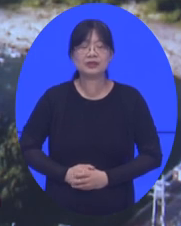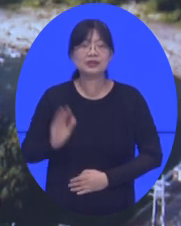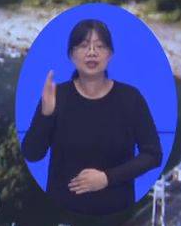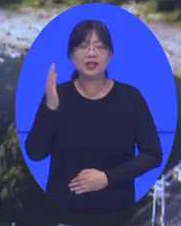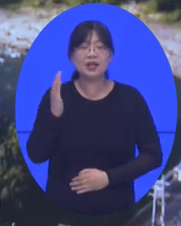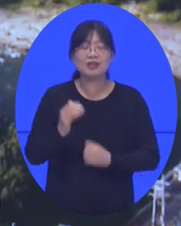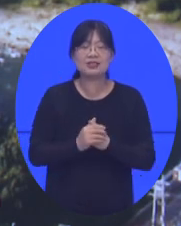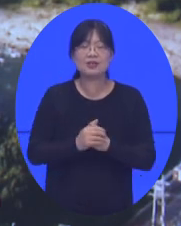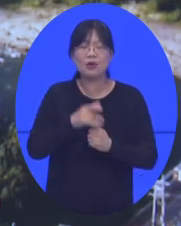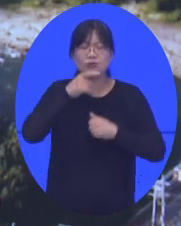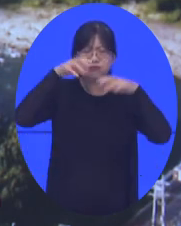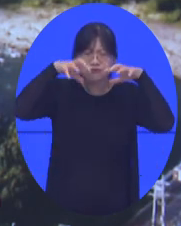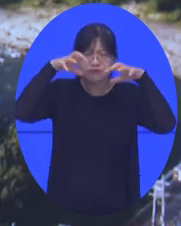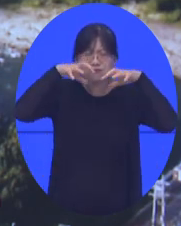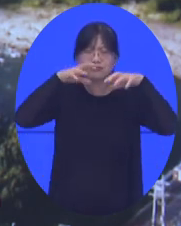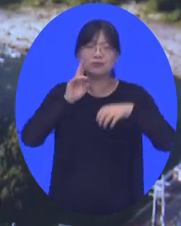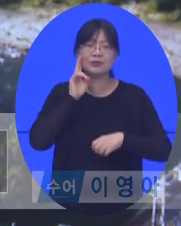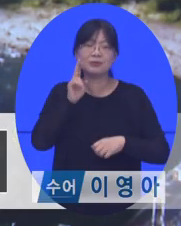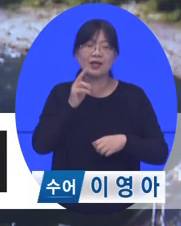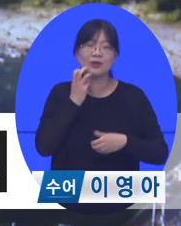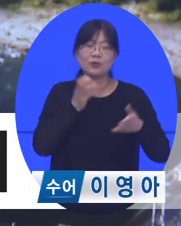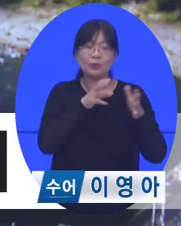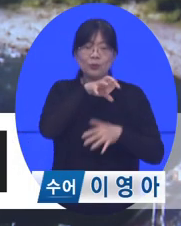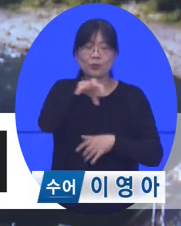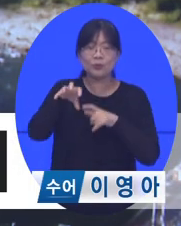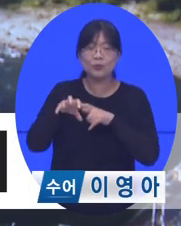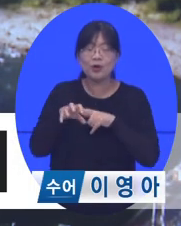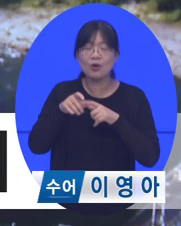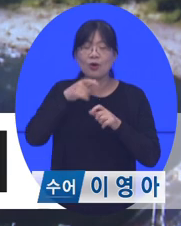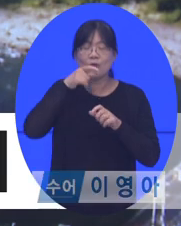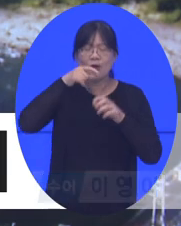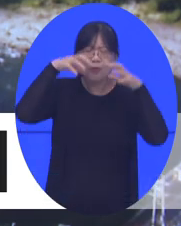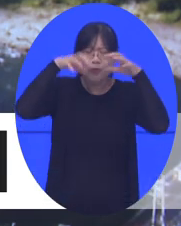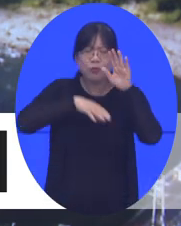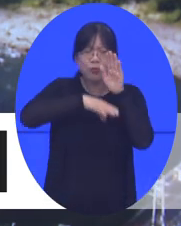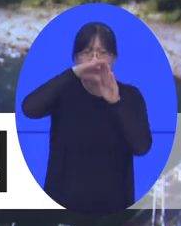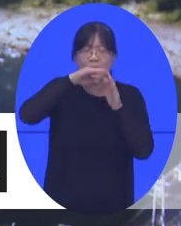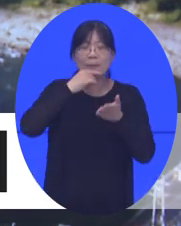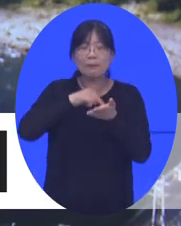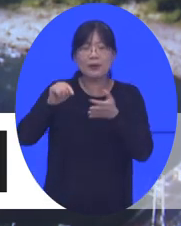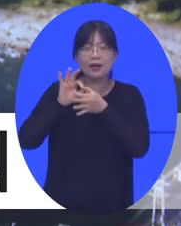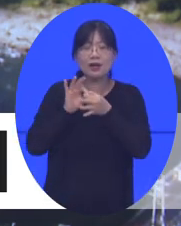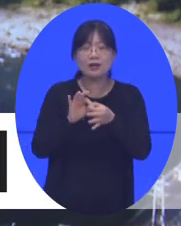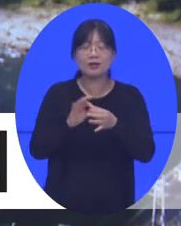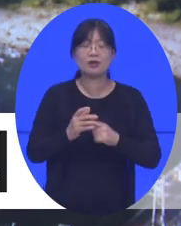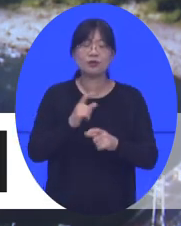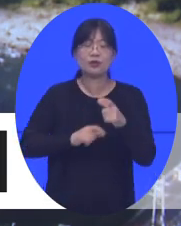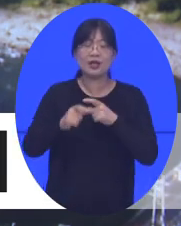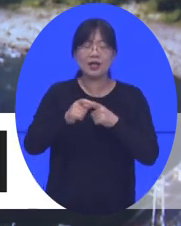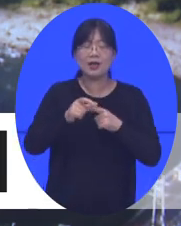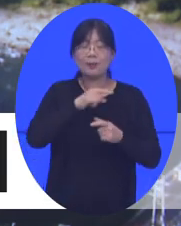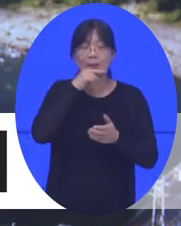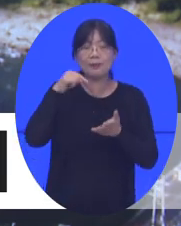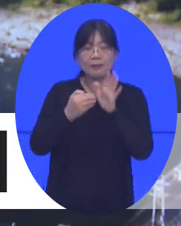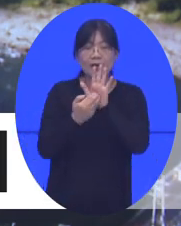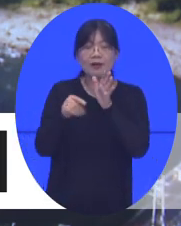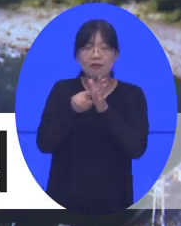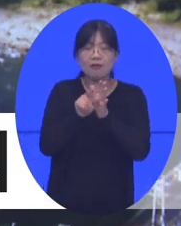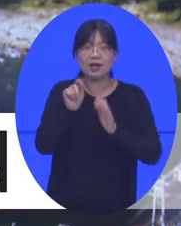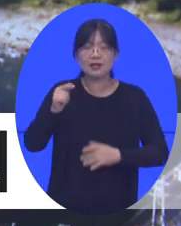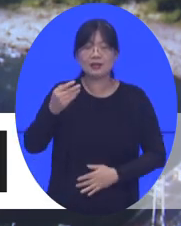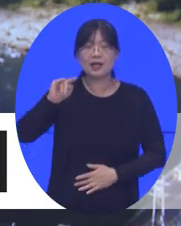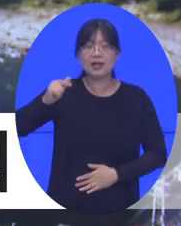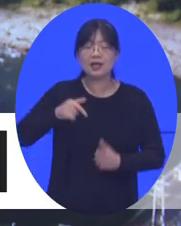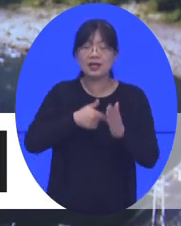최근 기록적인 폭우가 내리면서 경기도 곳곳에서 홍수 피해가 잇따랐는데요. 경기도가 추가적인 피해를 막기 위해 한탄강